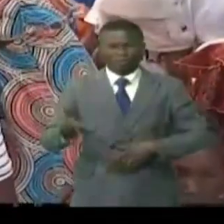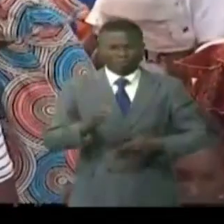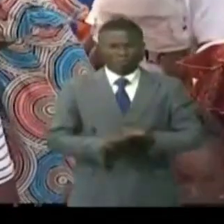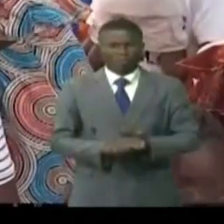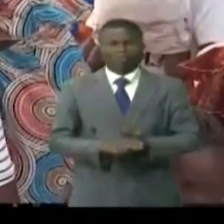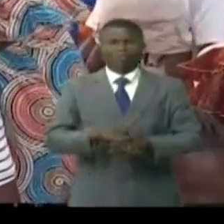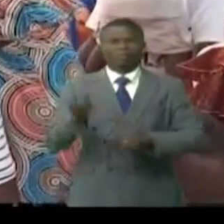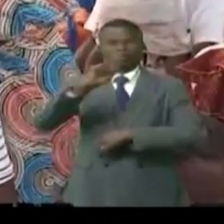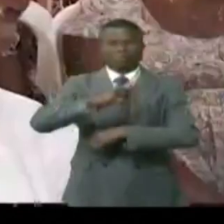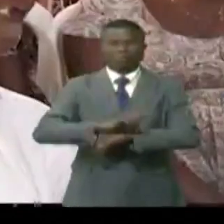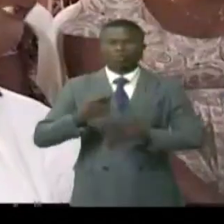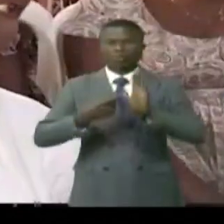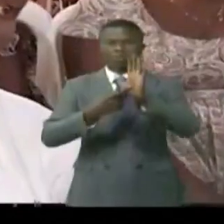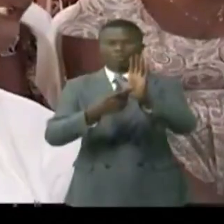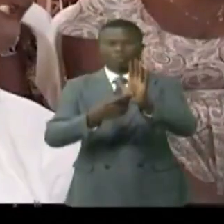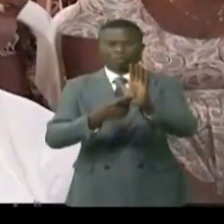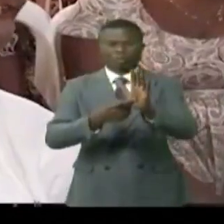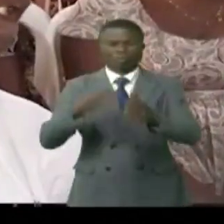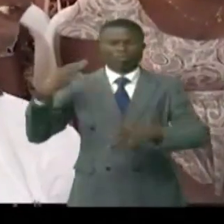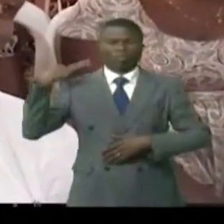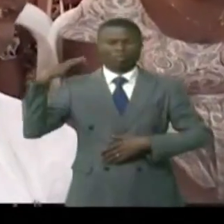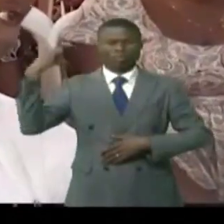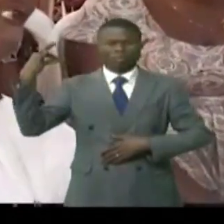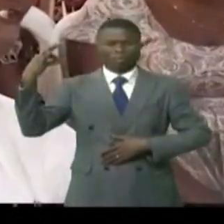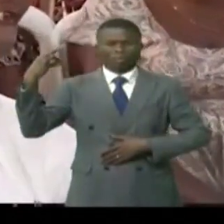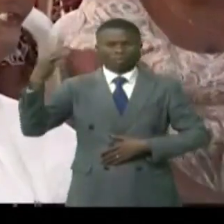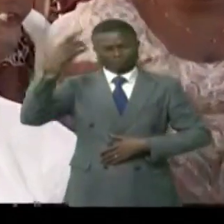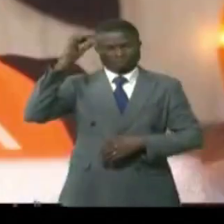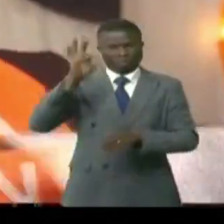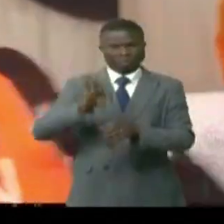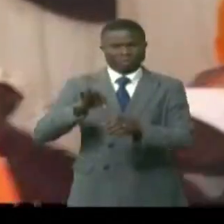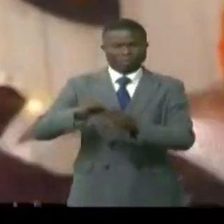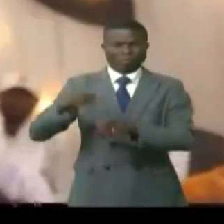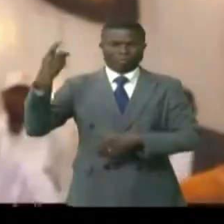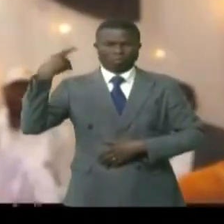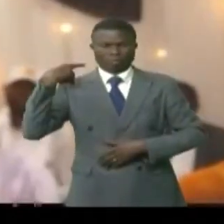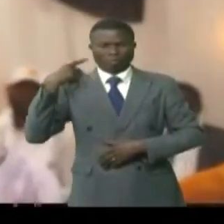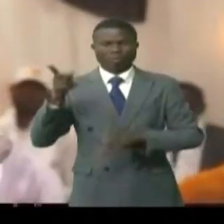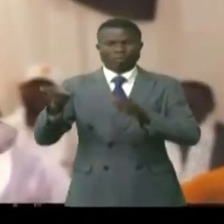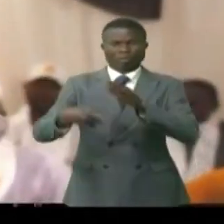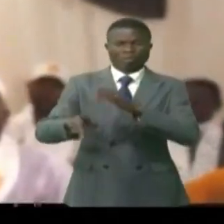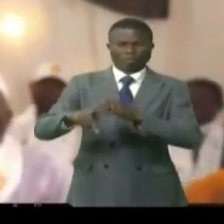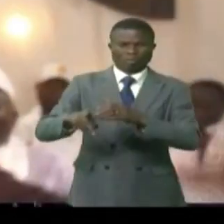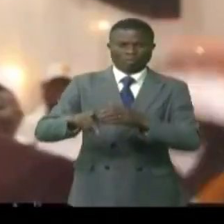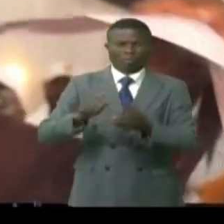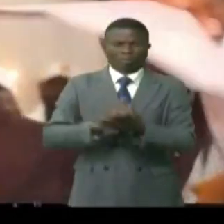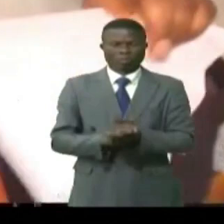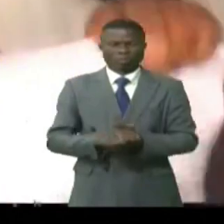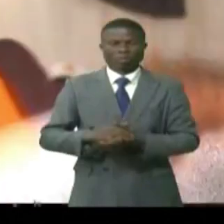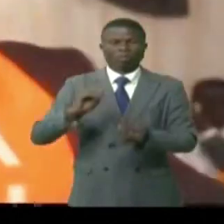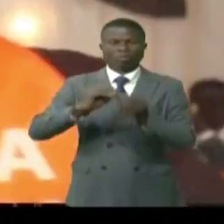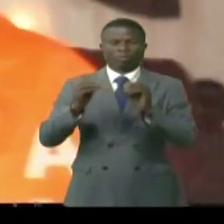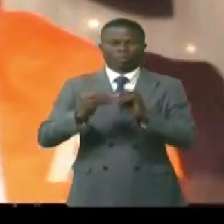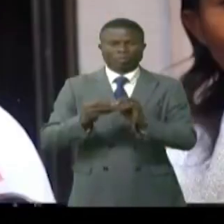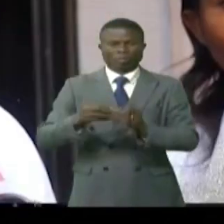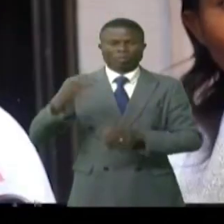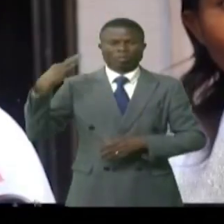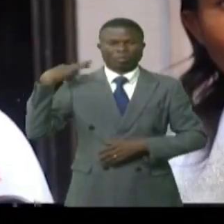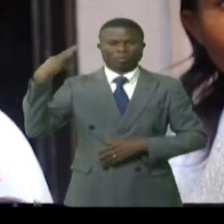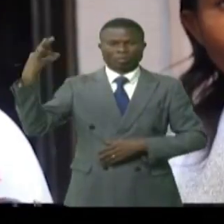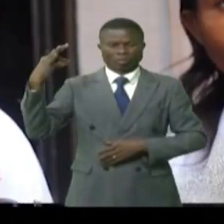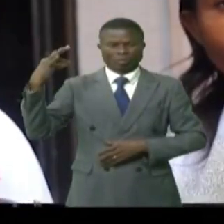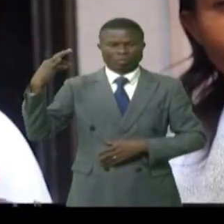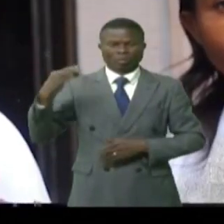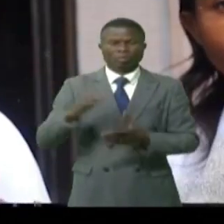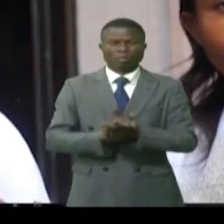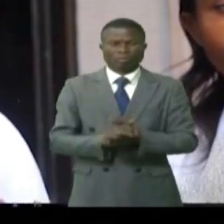Occasion aussi de présenter ses candidats aux législatives et municipales. Au nombre de candidats en note, Nancy